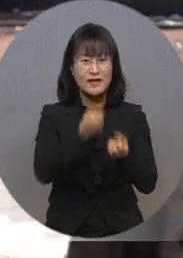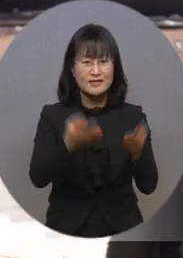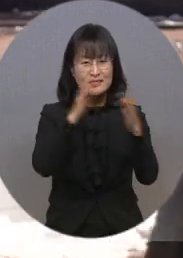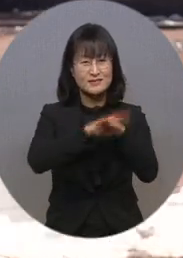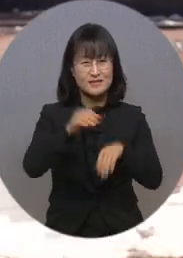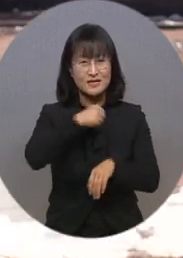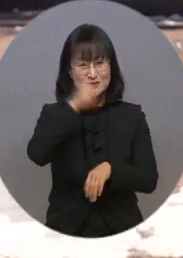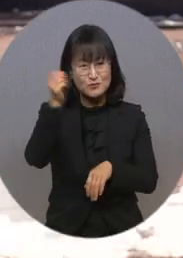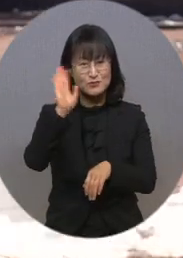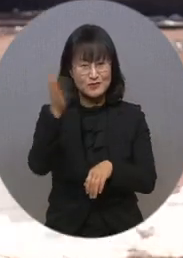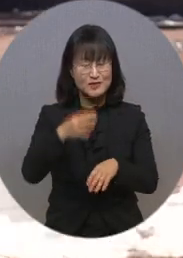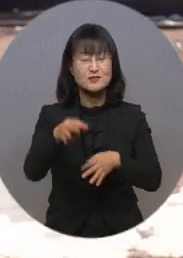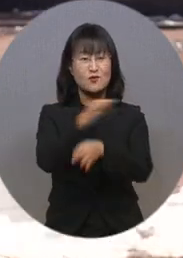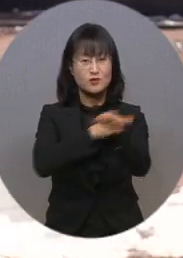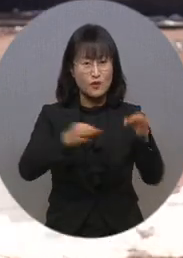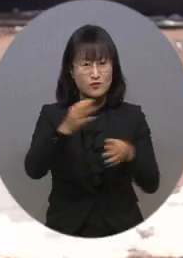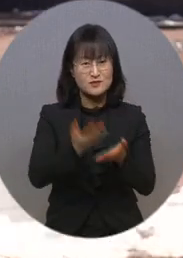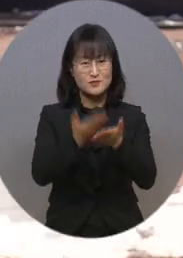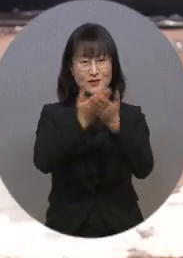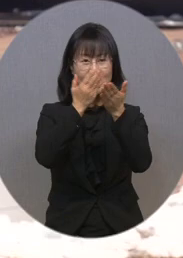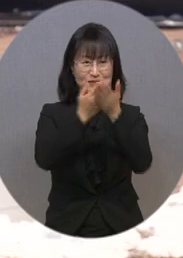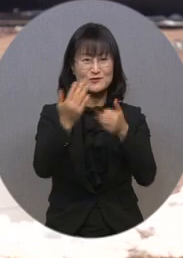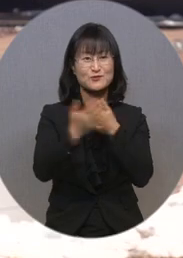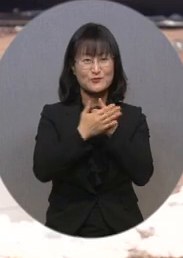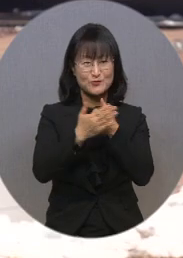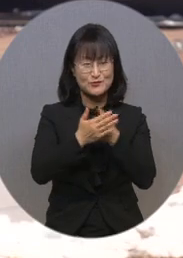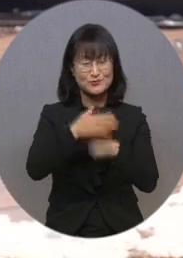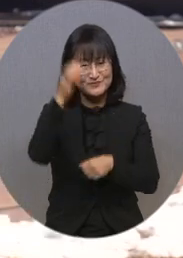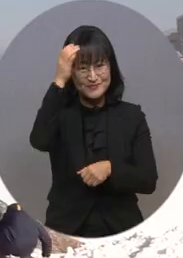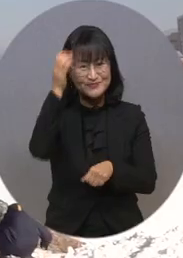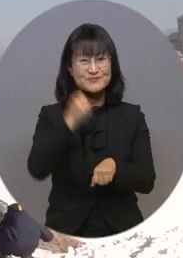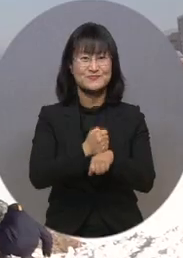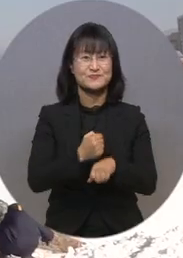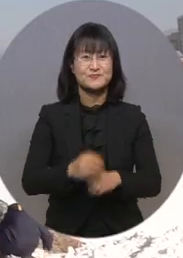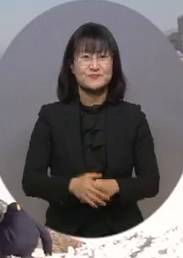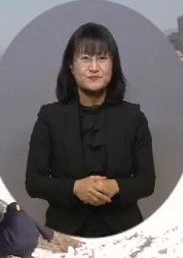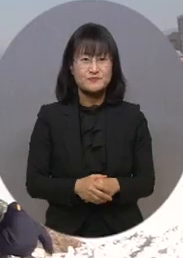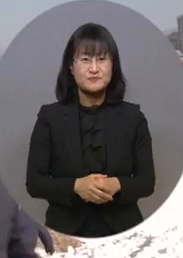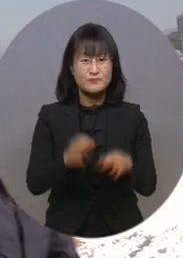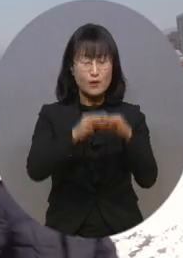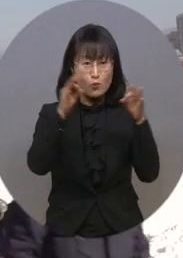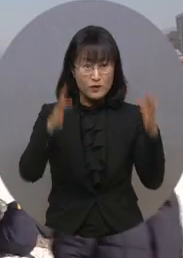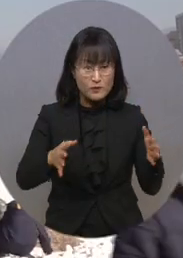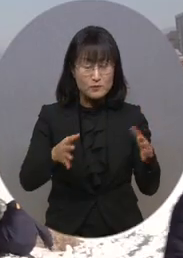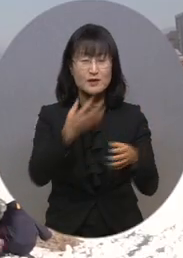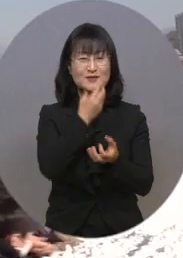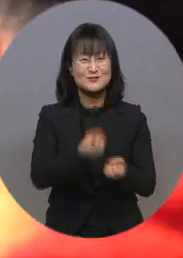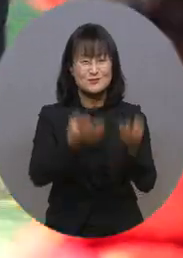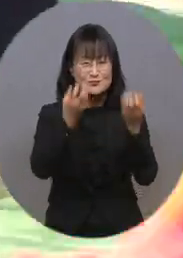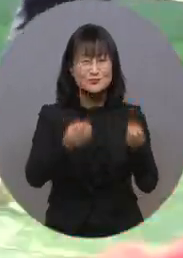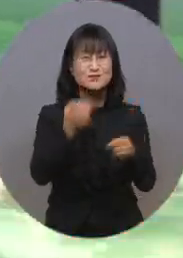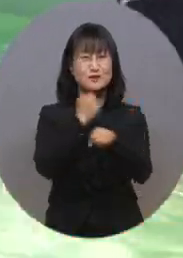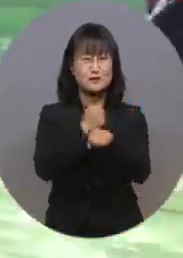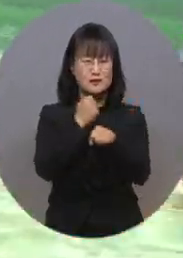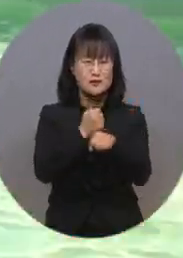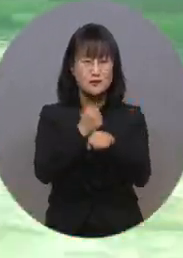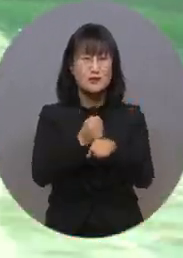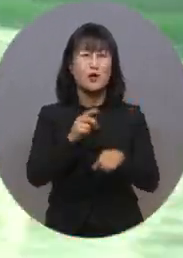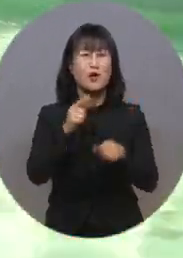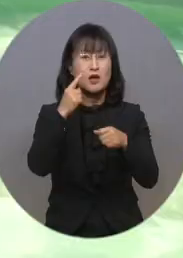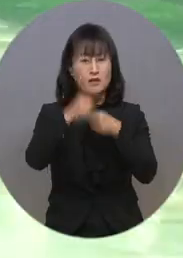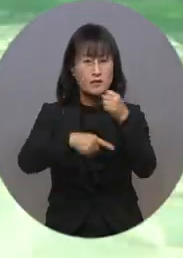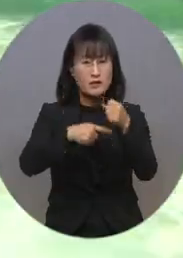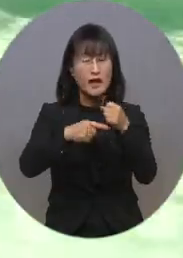치러져서 지역경제 활성화에 도움이 되는 그런 축제였으면 좋겠습니다. 오랜만에 진행되는 축제인 만큼 매일 두 차례